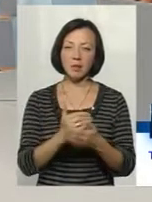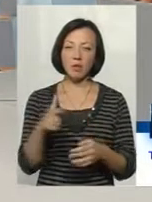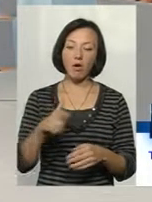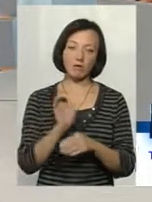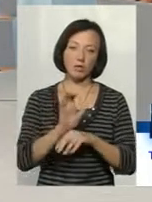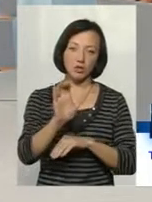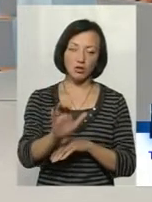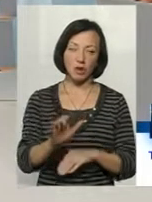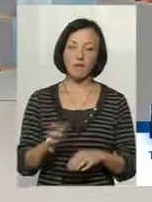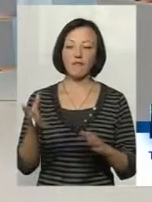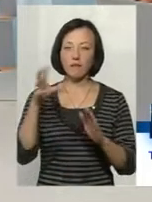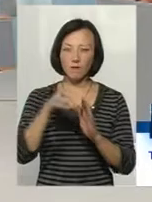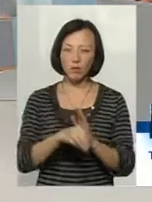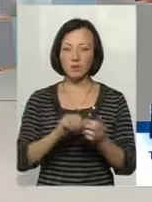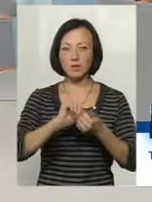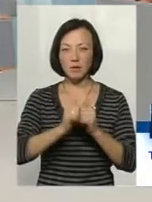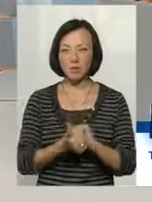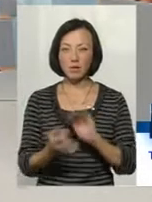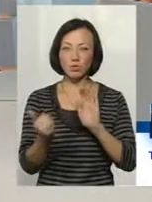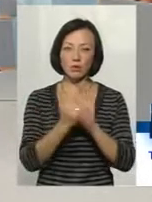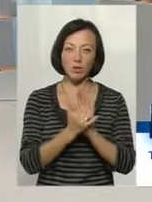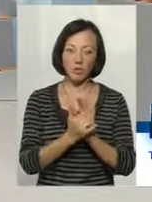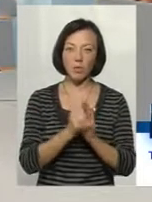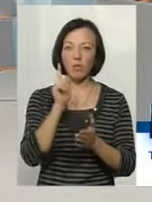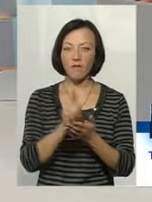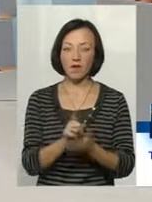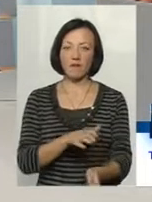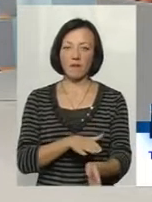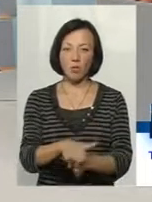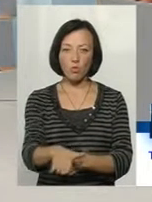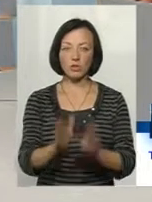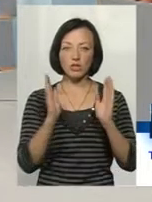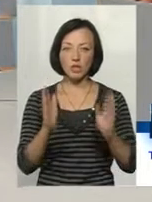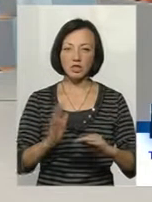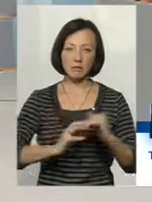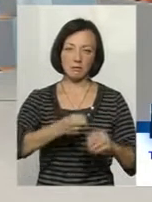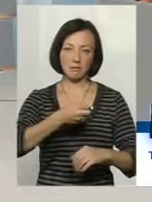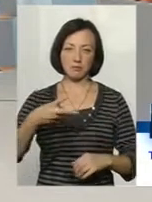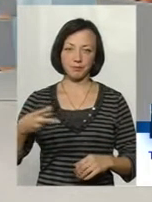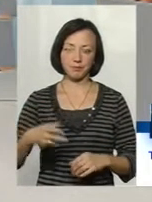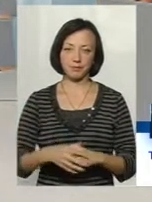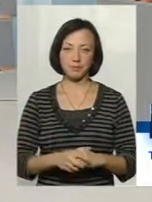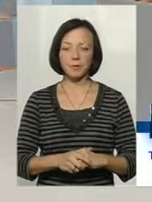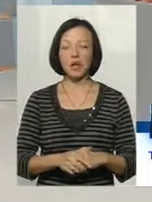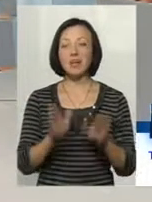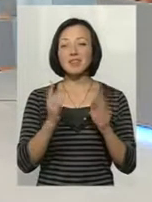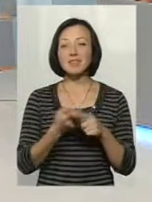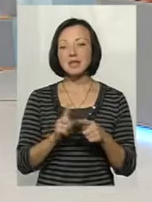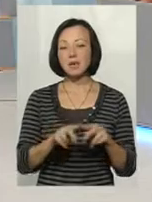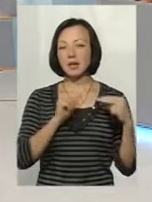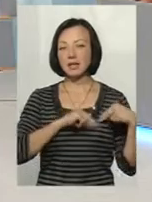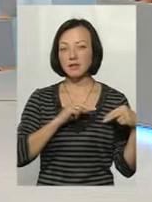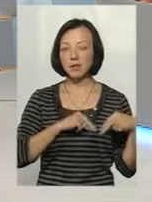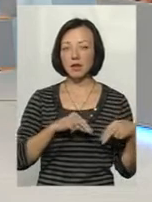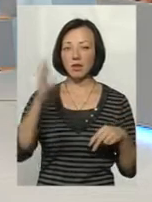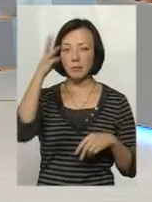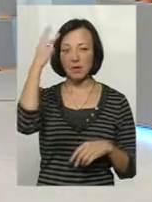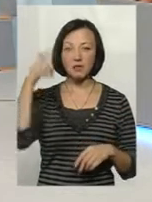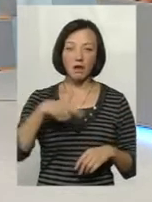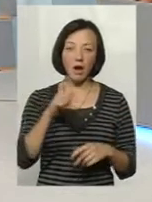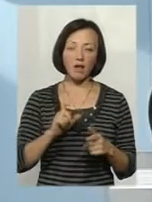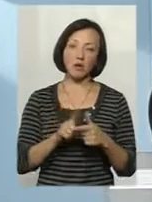в тому числі монтаж, заміна газових приладів, повинна виконуватися лише фахівцями. Тобто це працівники або ПАТ